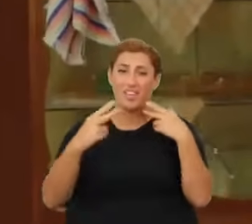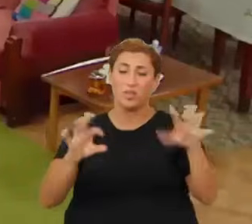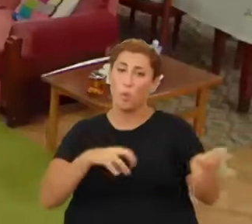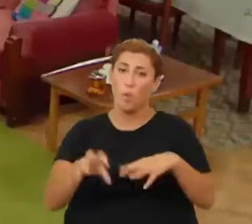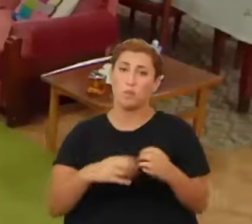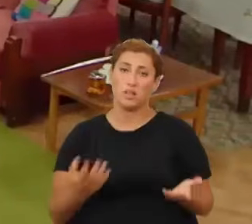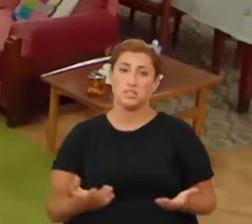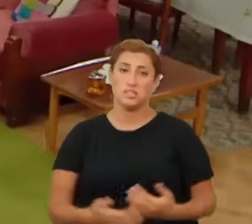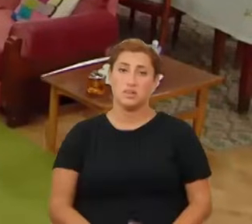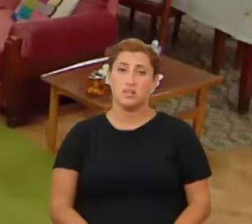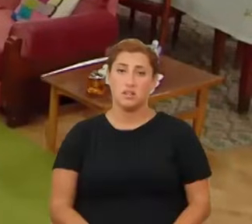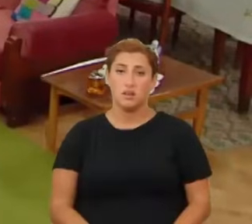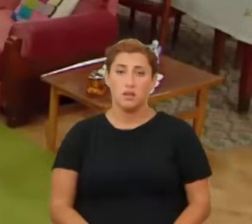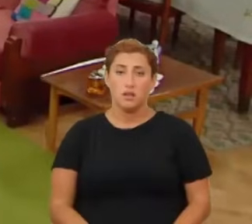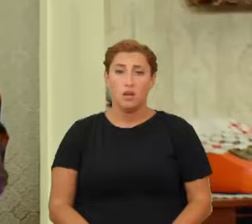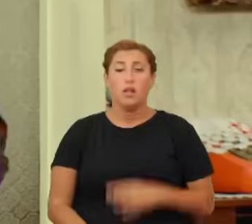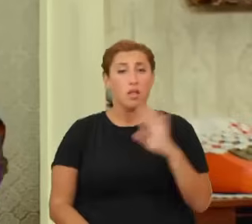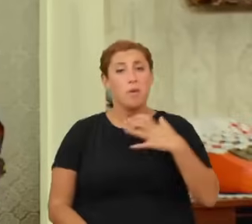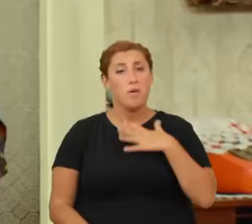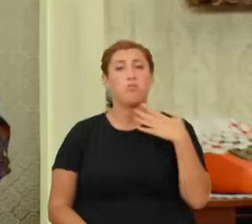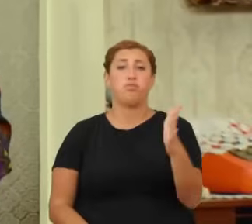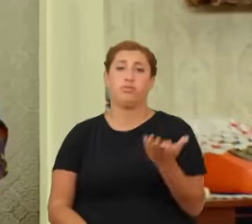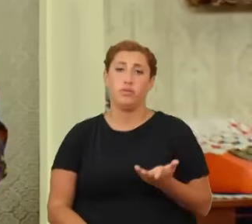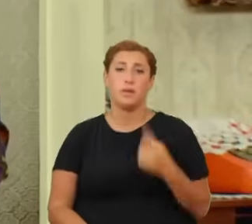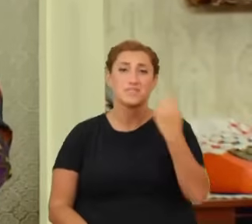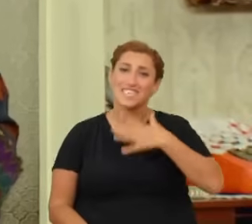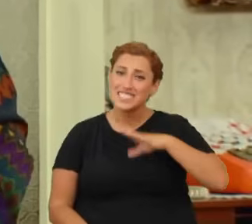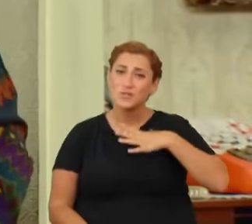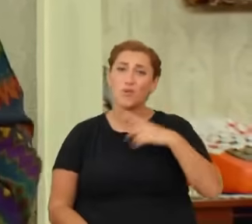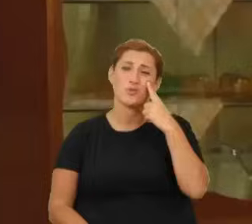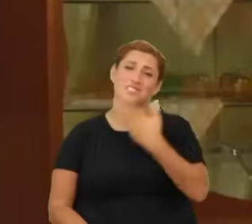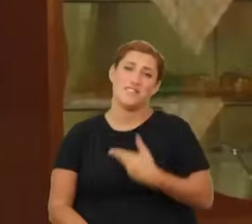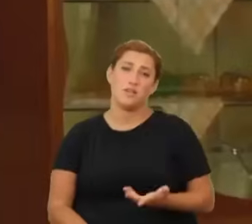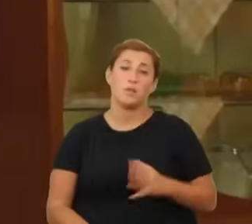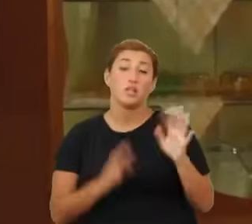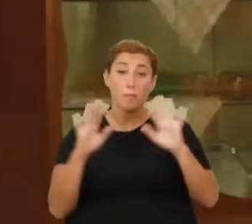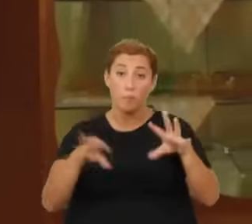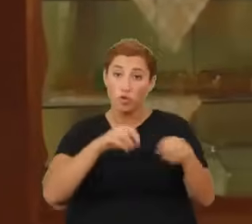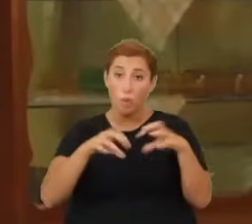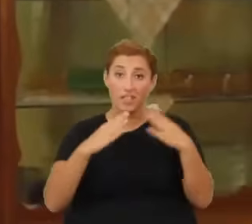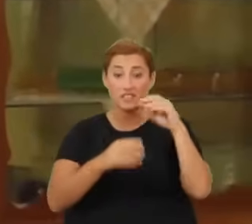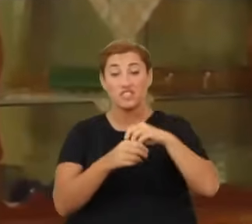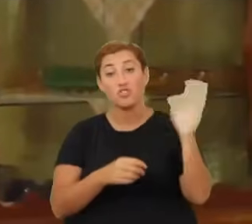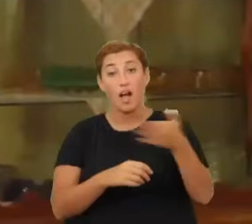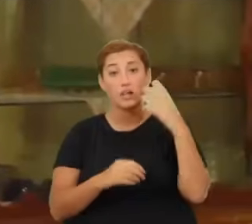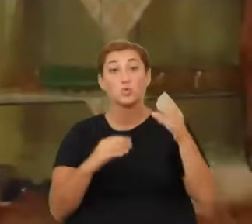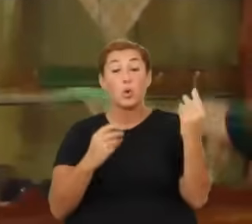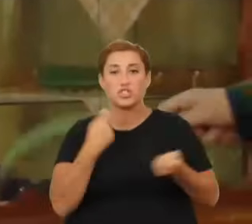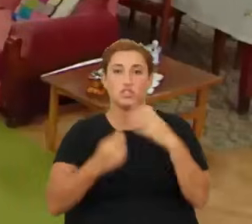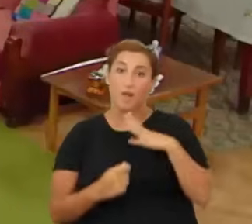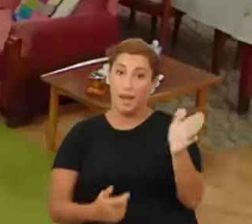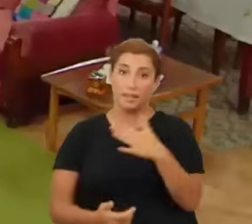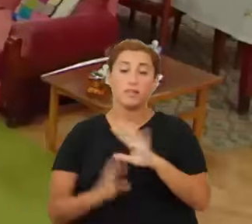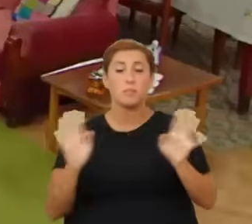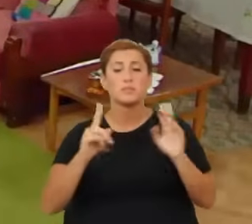da topla yerlerden. Aa. Tamam bana ya. Pef sana ya. Bir şey istiyorum ya. Gözünü seveyim ya. Tamam, topla evin içine. Bak, dünya tamam. Kadar işim var.